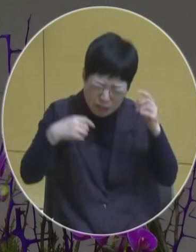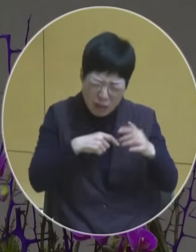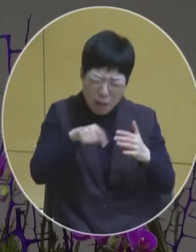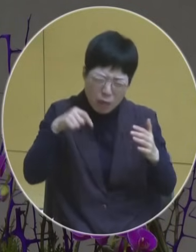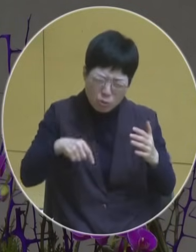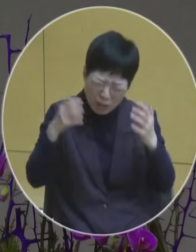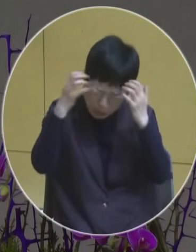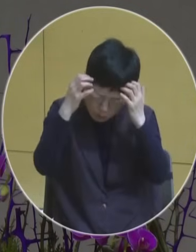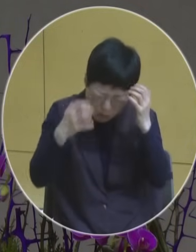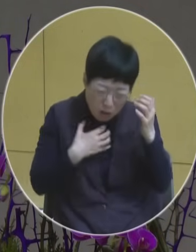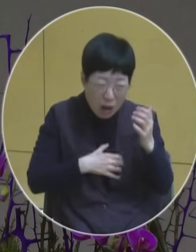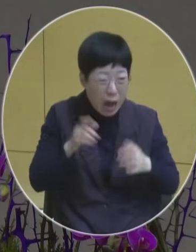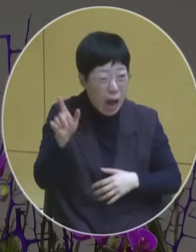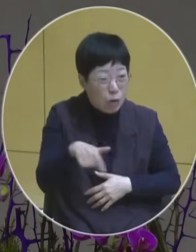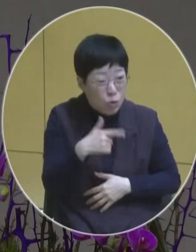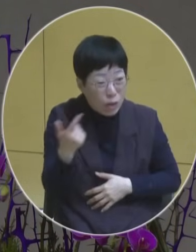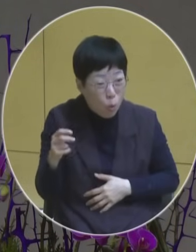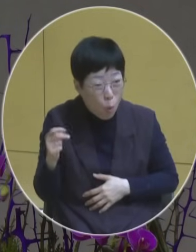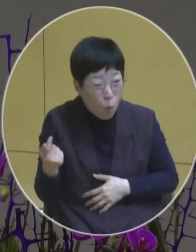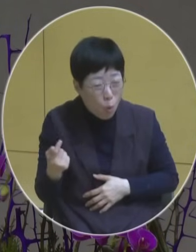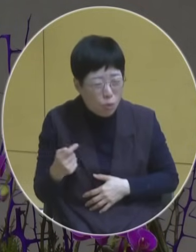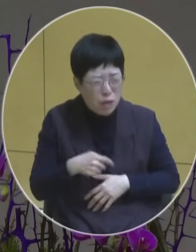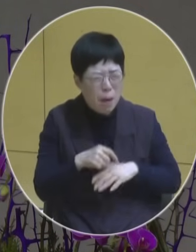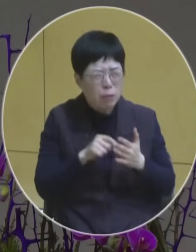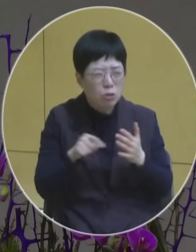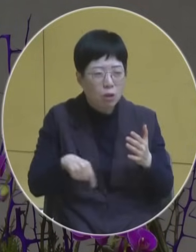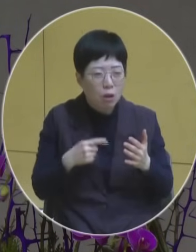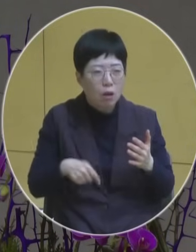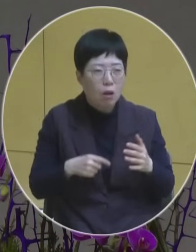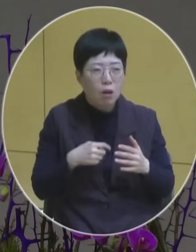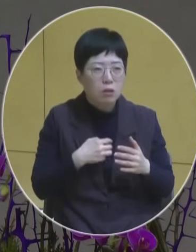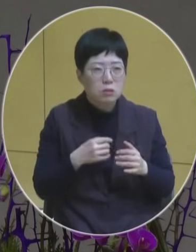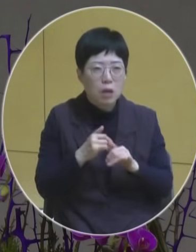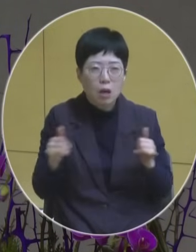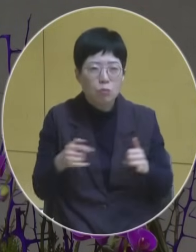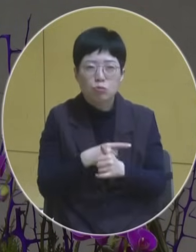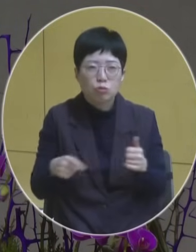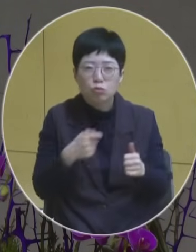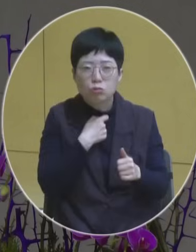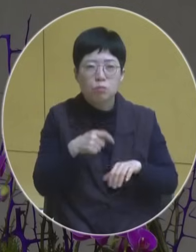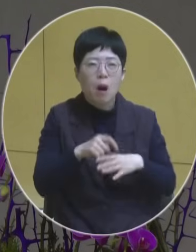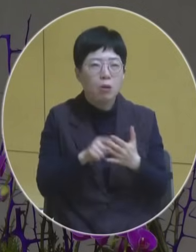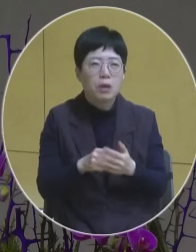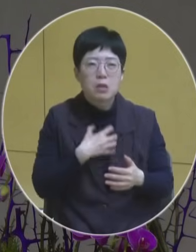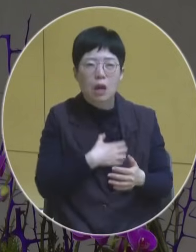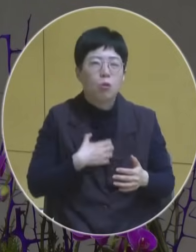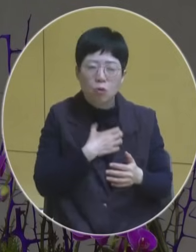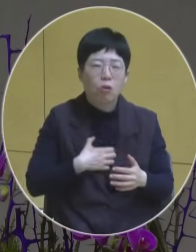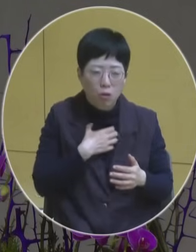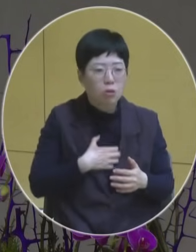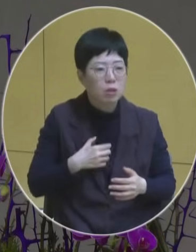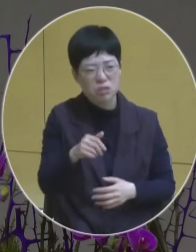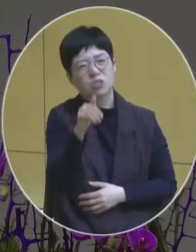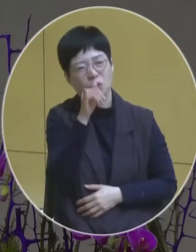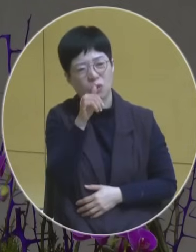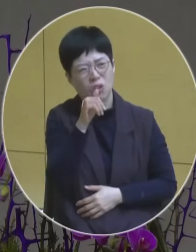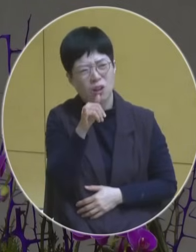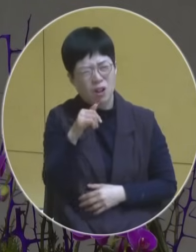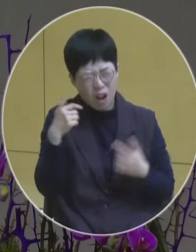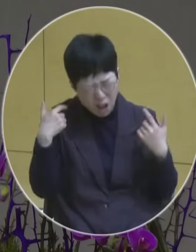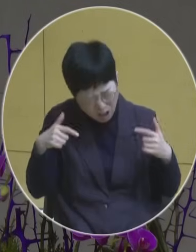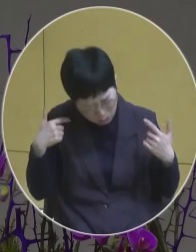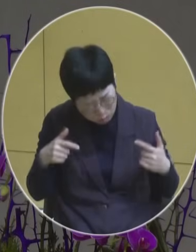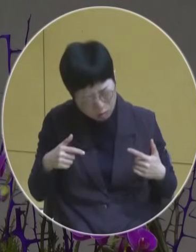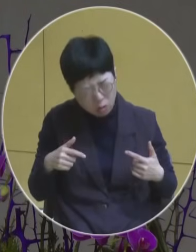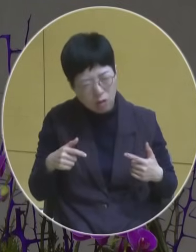없다 그러잖아요. 하루에도 여러분 어떻게 해요? 수십 번씩 사람 죽이는 사람 많죠. 마음에서 하루에도 수십